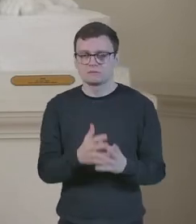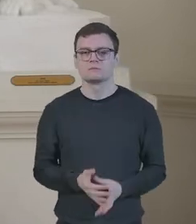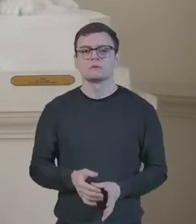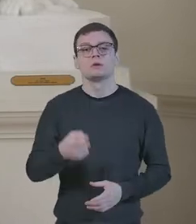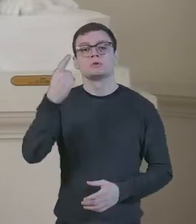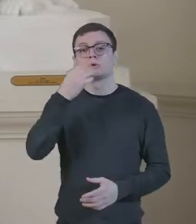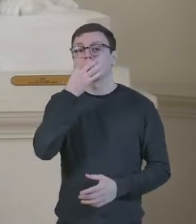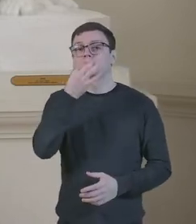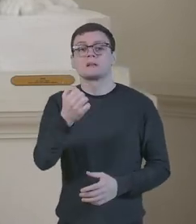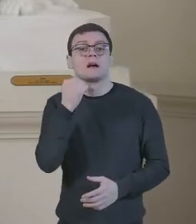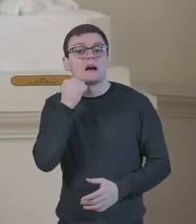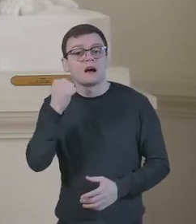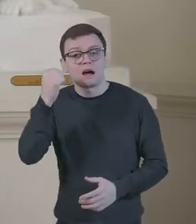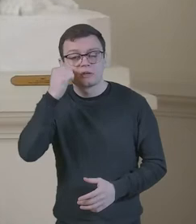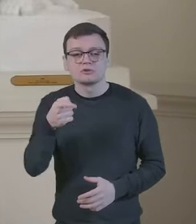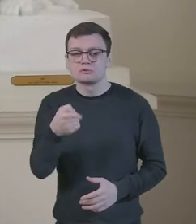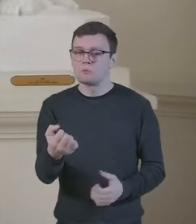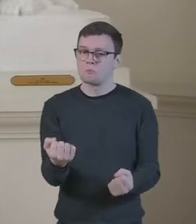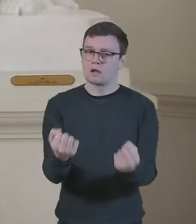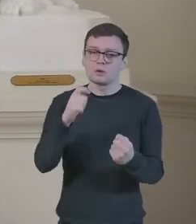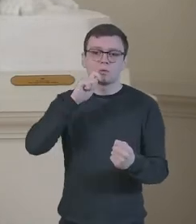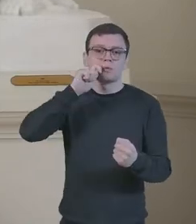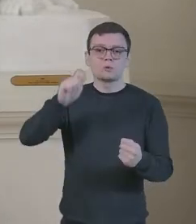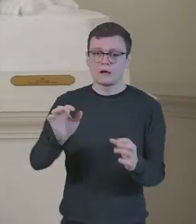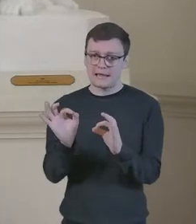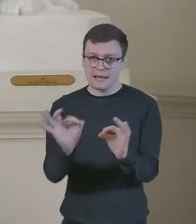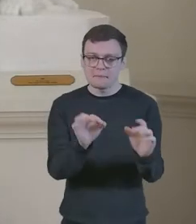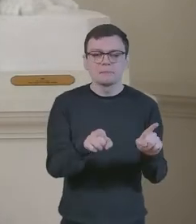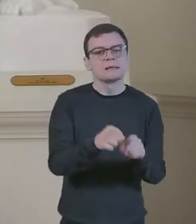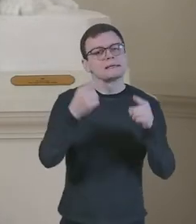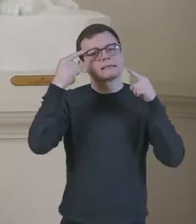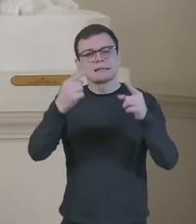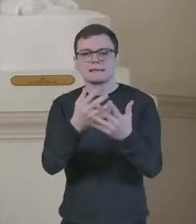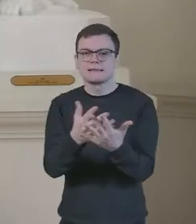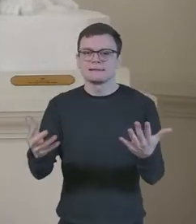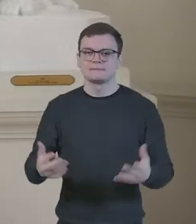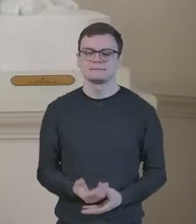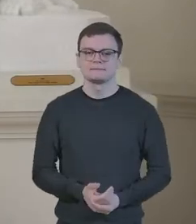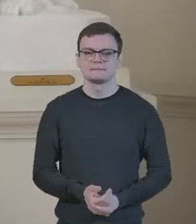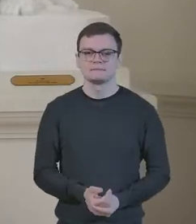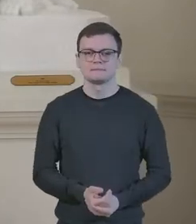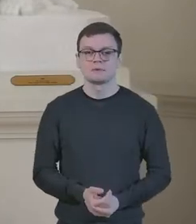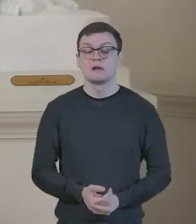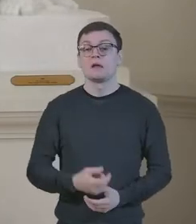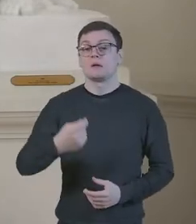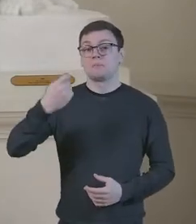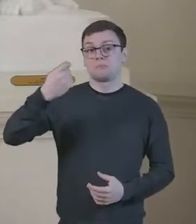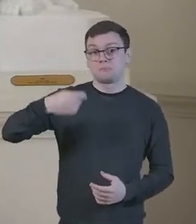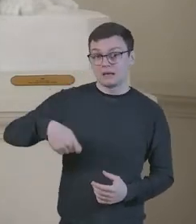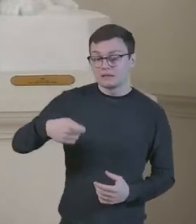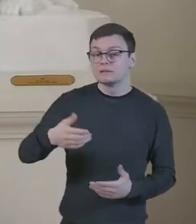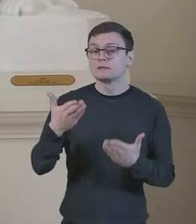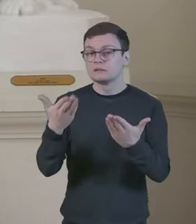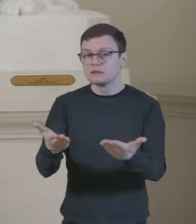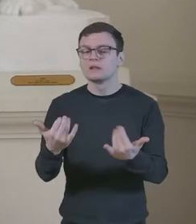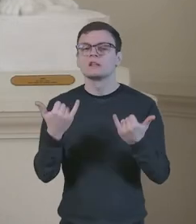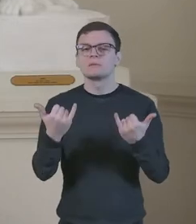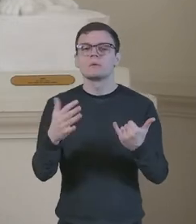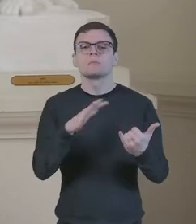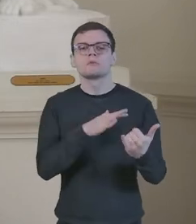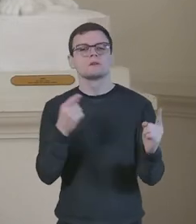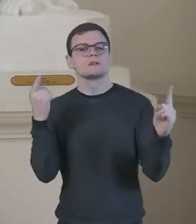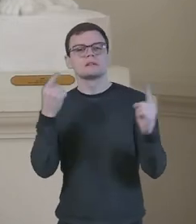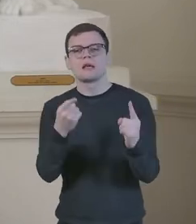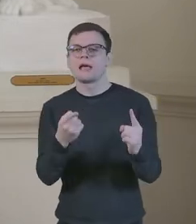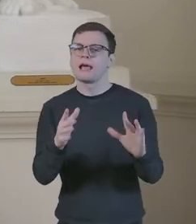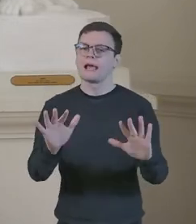atstovauju visiems perkeltiems žmonėms visam pasaulyje ir pabėgėliams ir jų vardu norėčiau jums padėkoti už jūsų dosnumą.